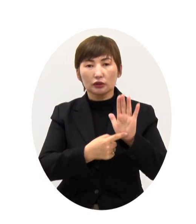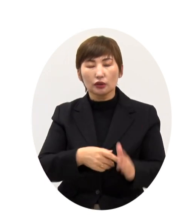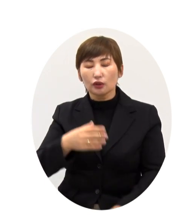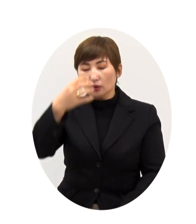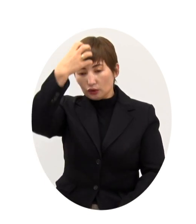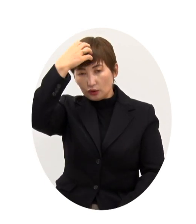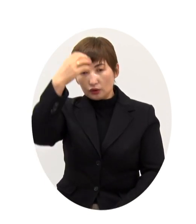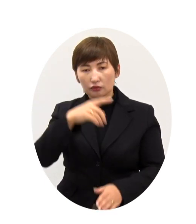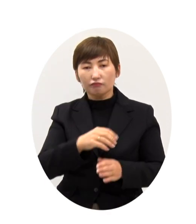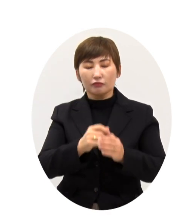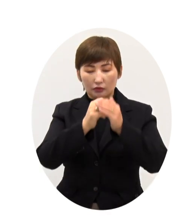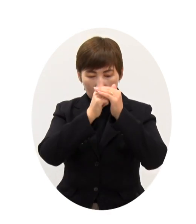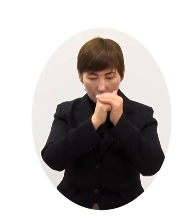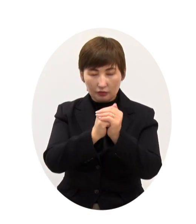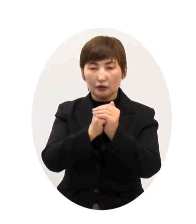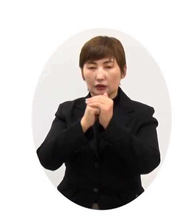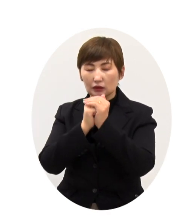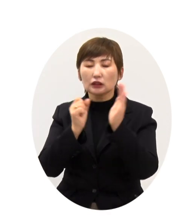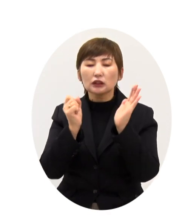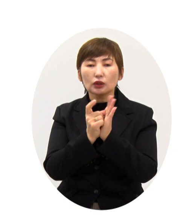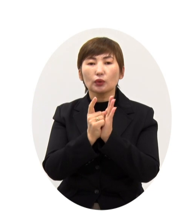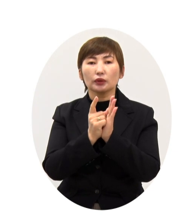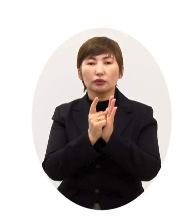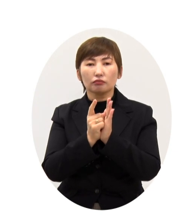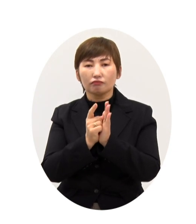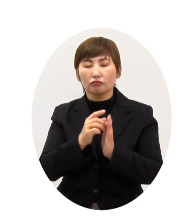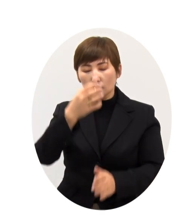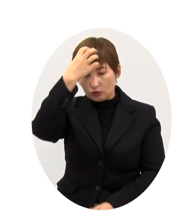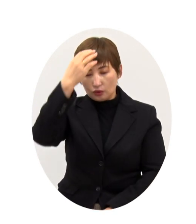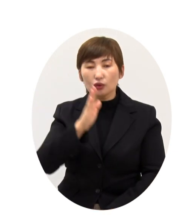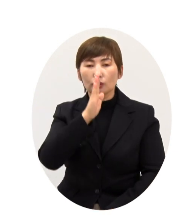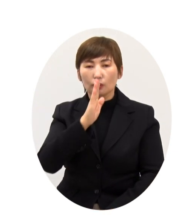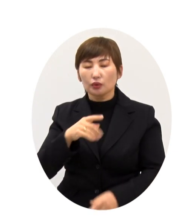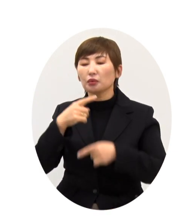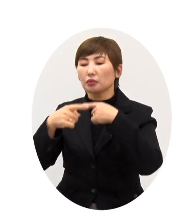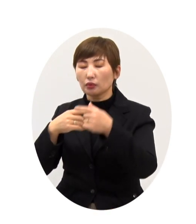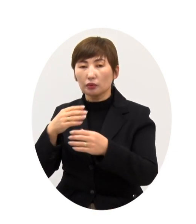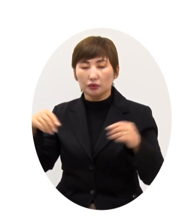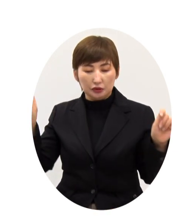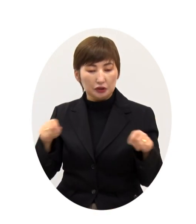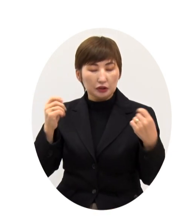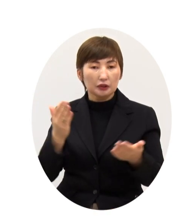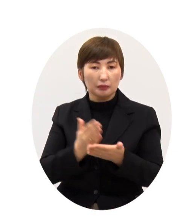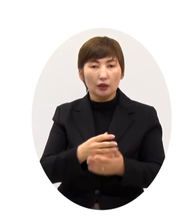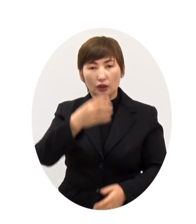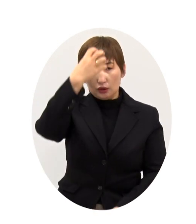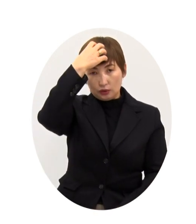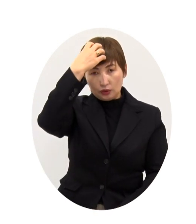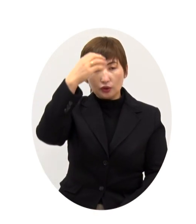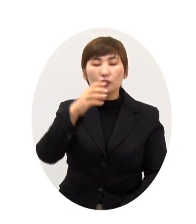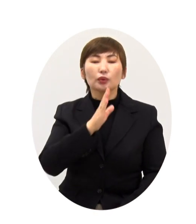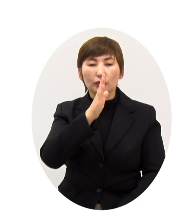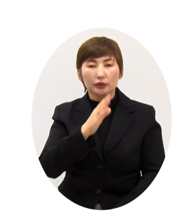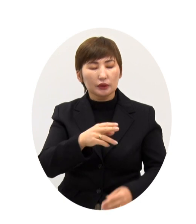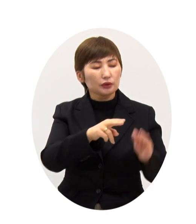Төрийн ёслол үйлдэх болон улсаа хүндэтгэх чухал үйл ажиллагааны үед төрийн дуулал ашиглана. Төрийн дуулалыг тогтсон